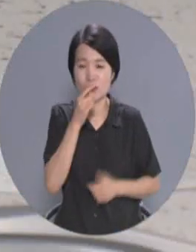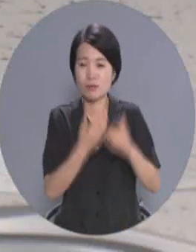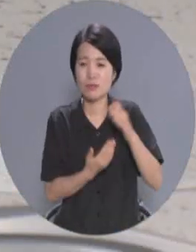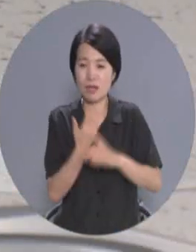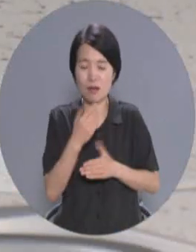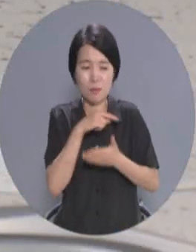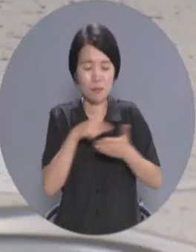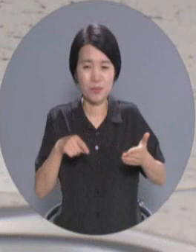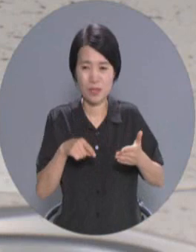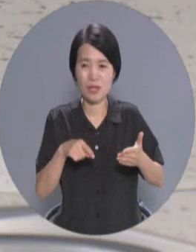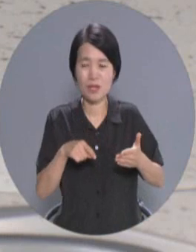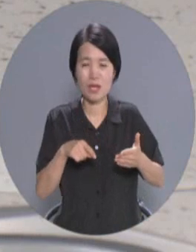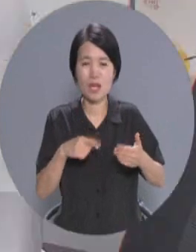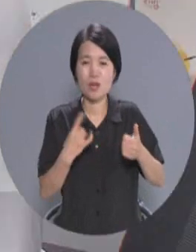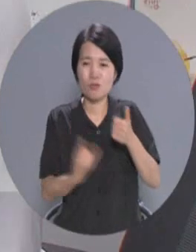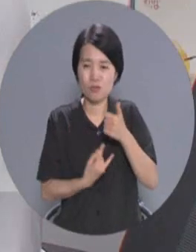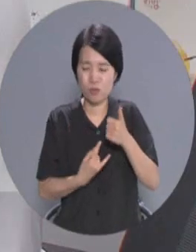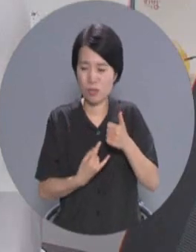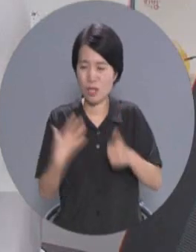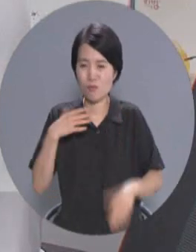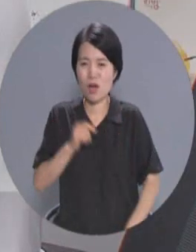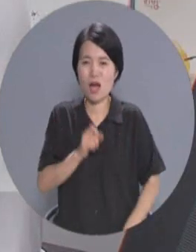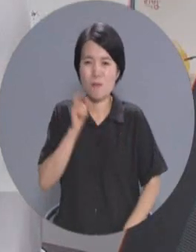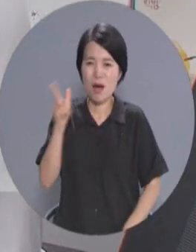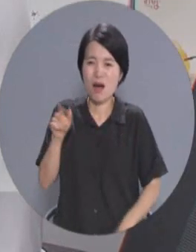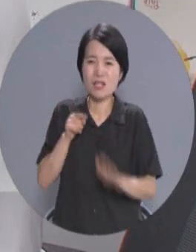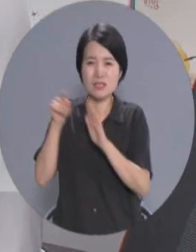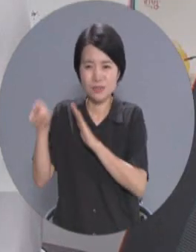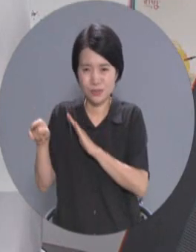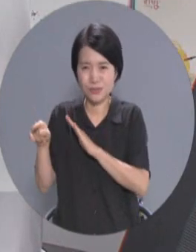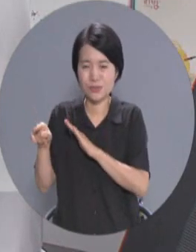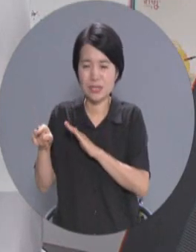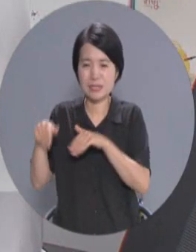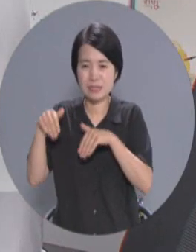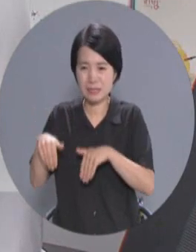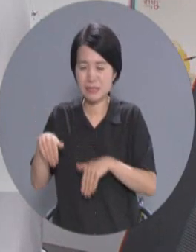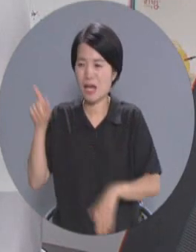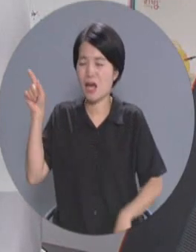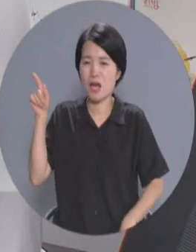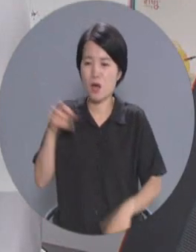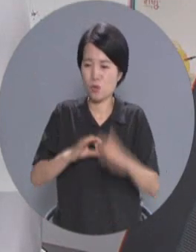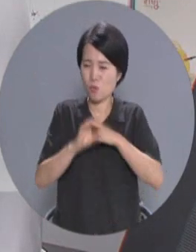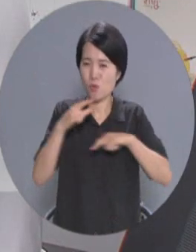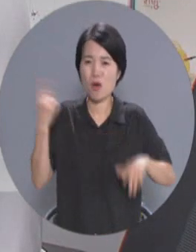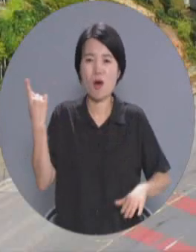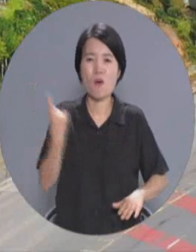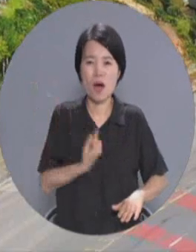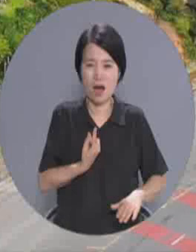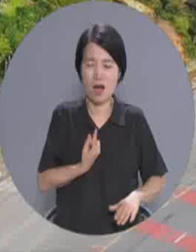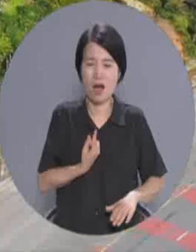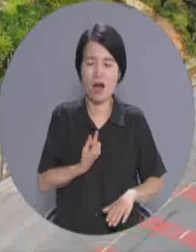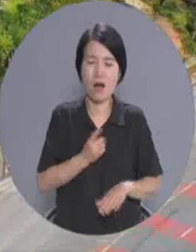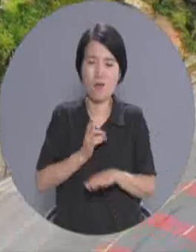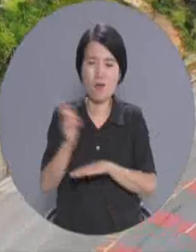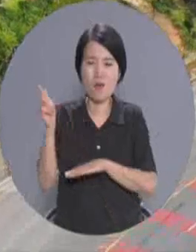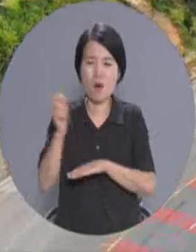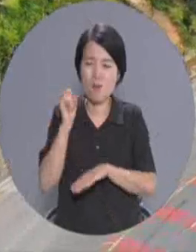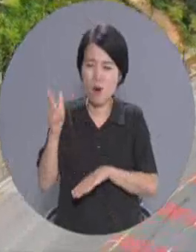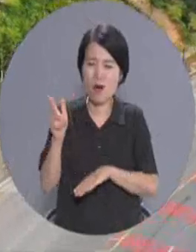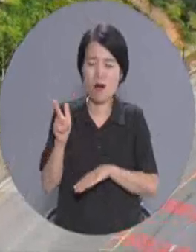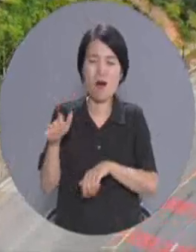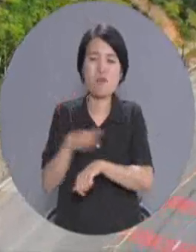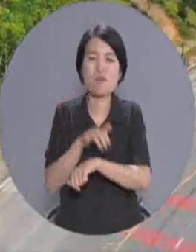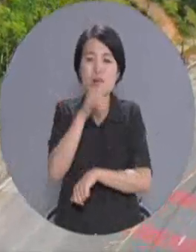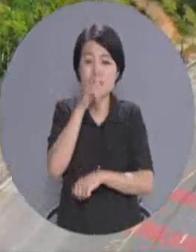사건 유족위원이 무안으로 가거나 지원단 직원이 동부권에 출장을 왔어야 했습니다. 청사